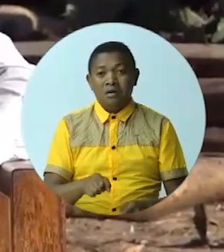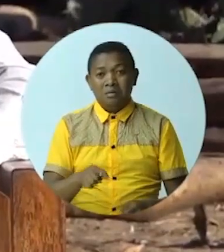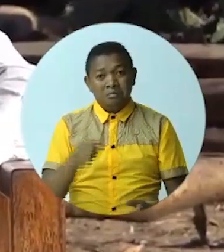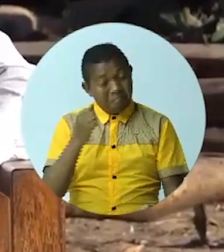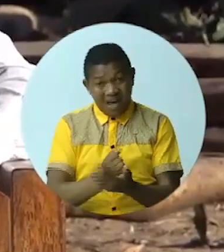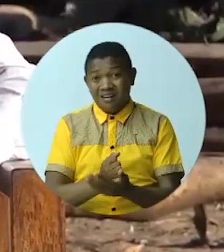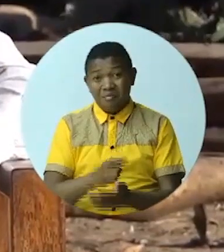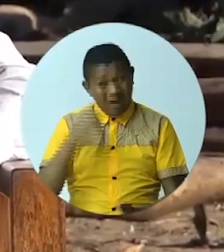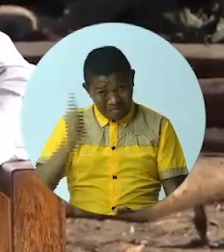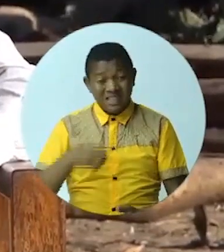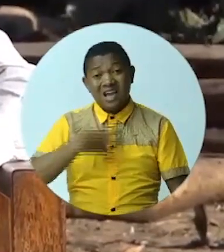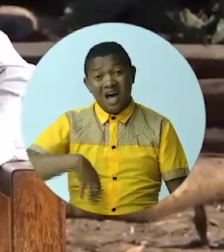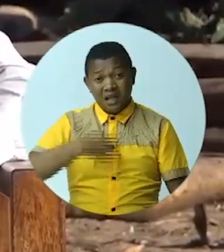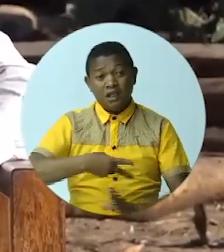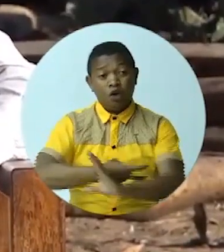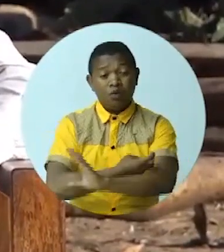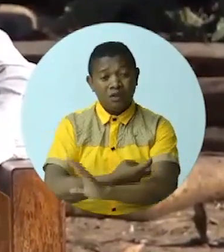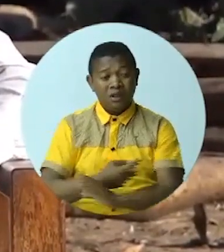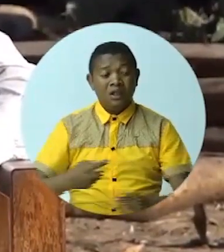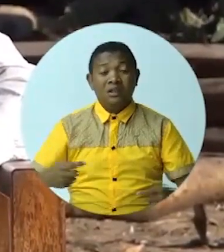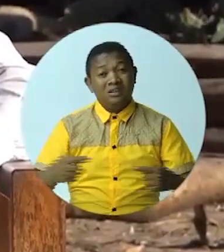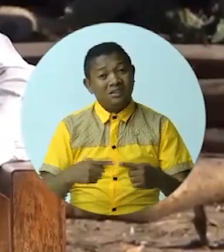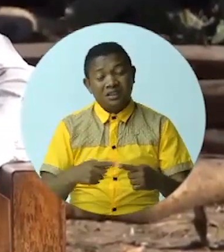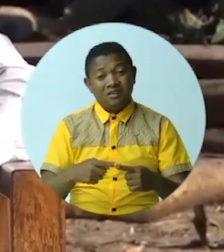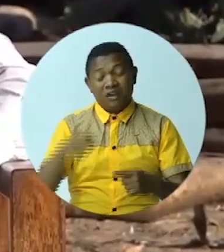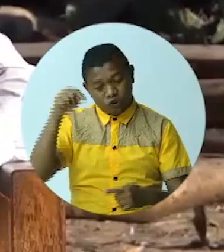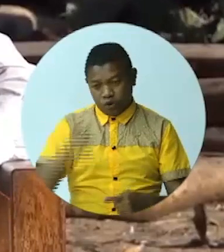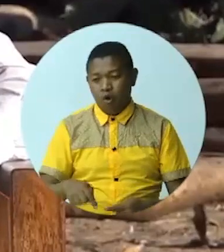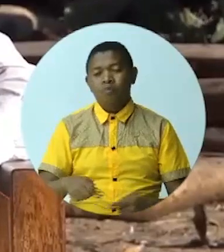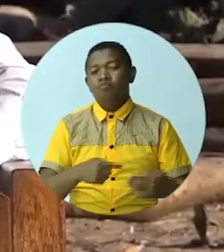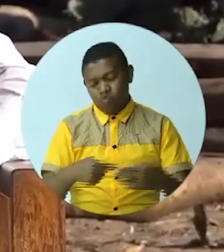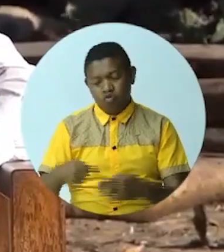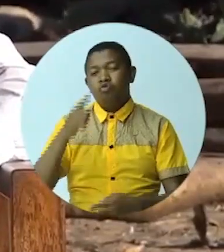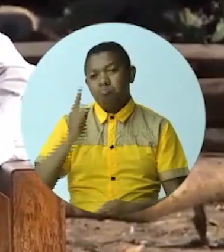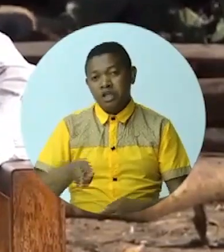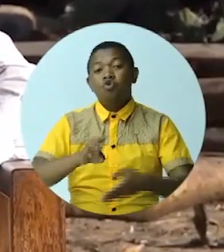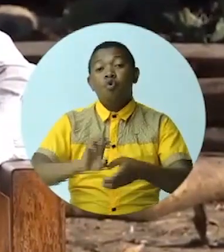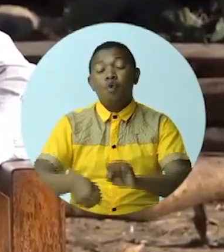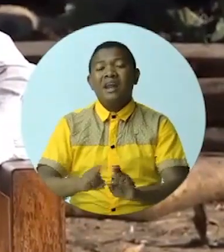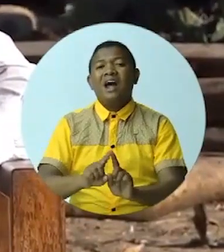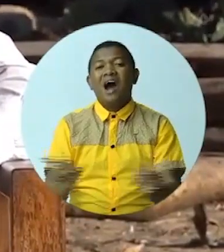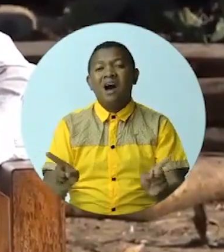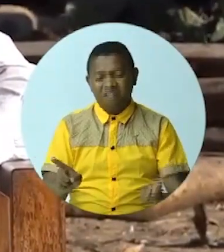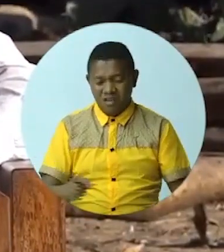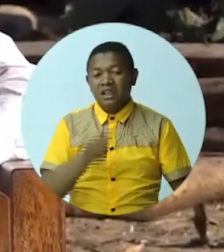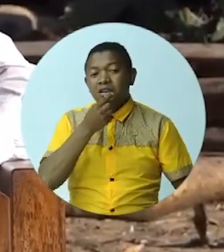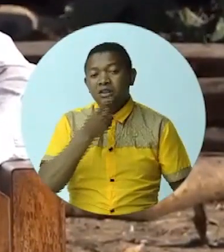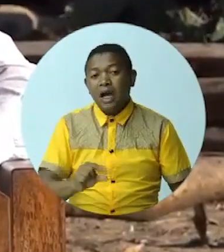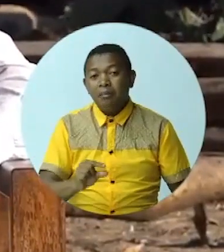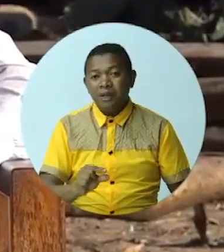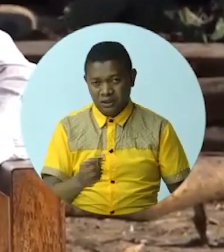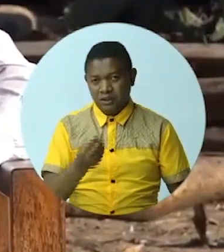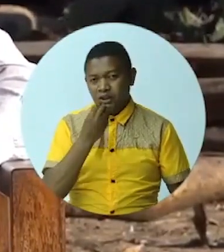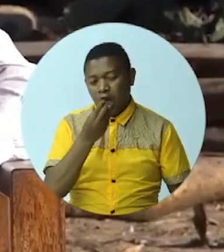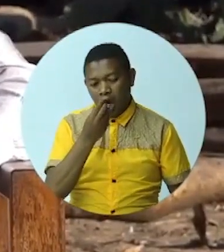aretina coronavirus. Dia miasika indray tsika izao amin'ny ady tsy fandrahan-tsakafo izay efa nilovaintsika.